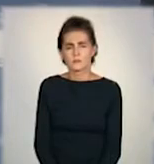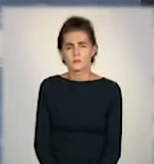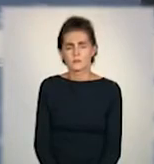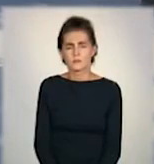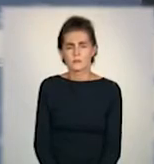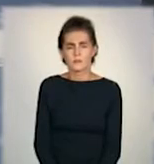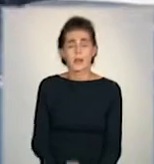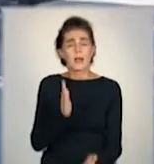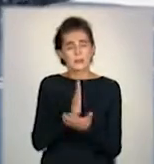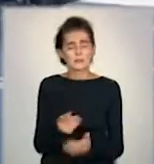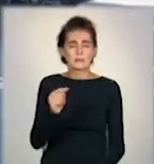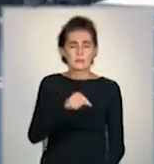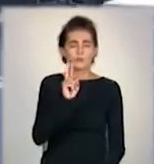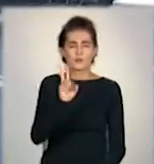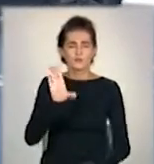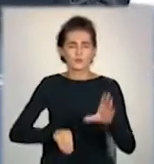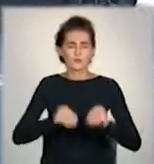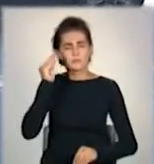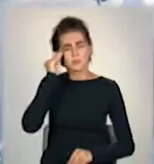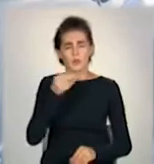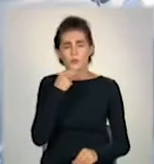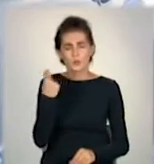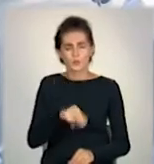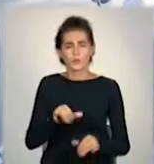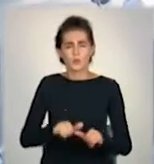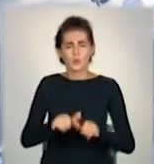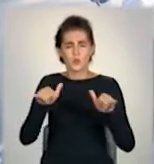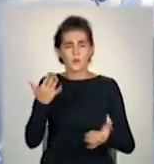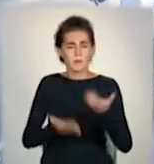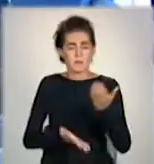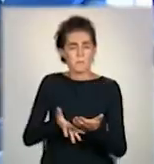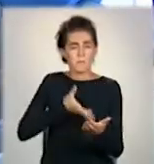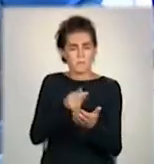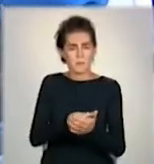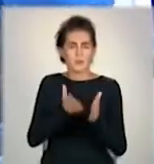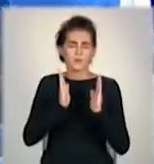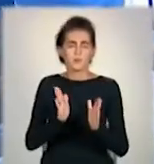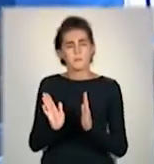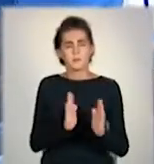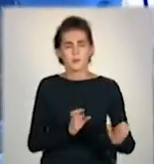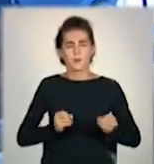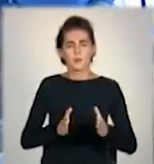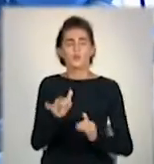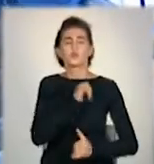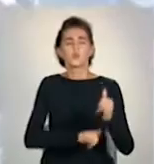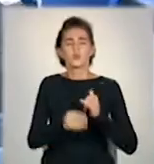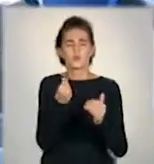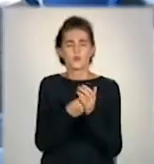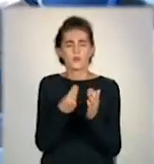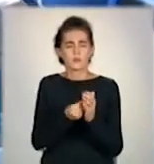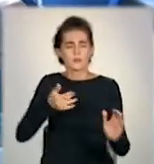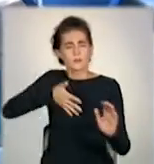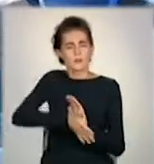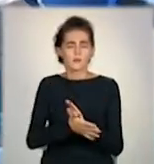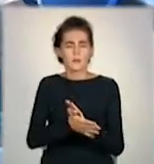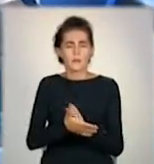Та є і ті, хто вважає, що з появою паркоматів буде більше порядку на дорогах. Смотряш, куди гроші йти. Ідея,